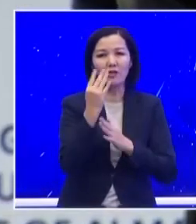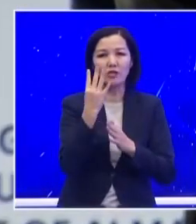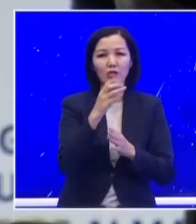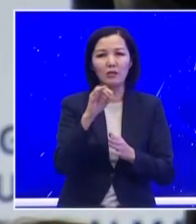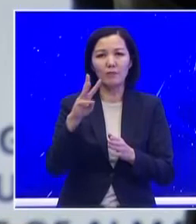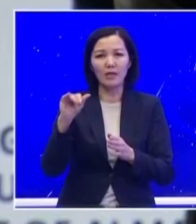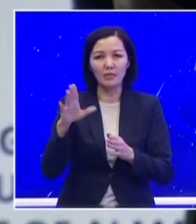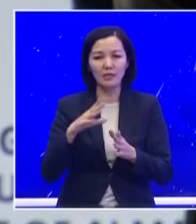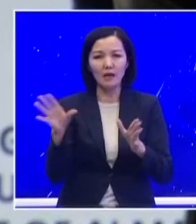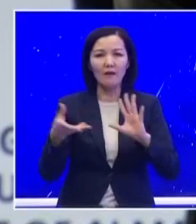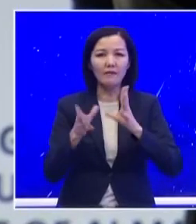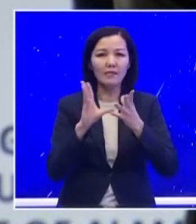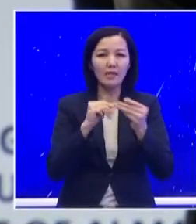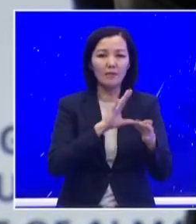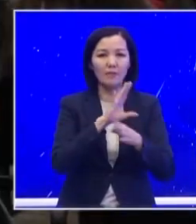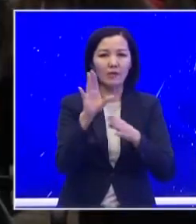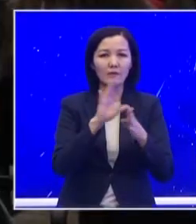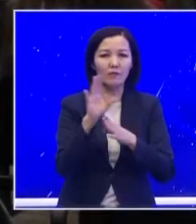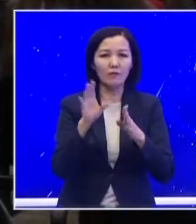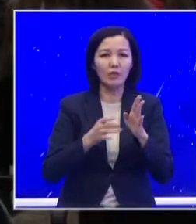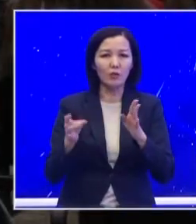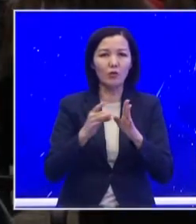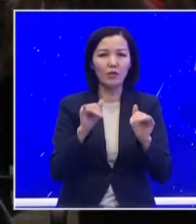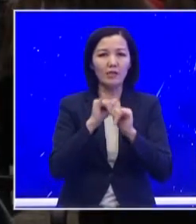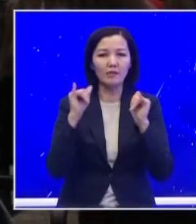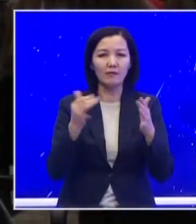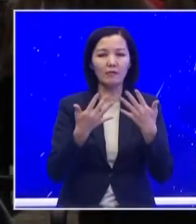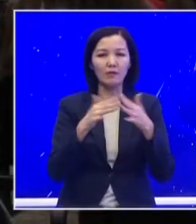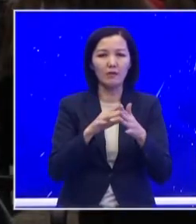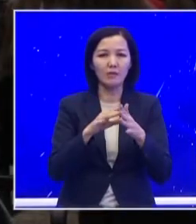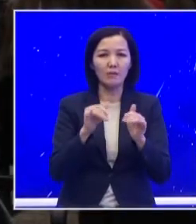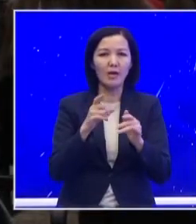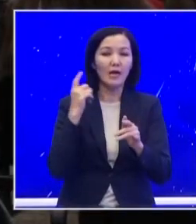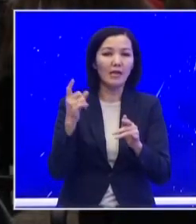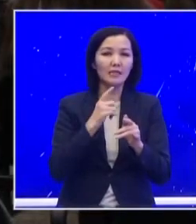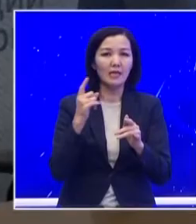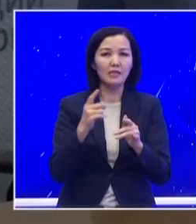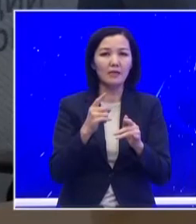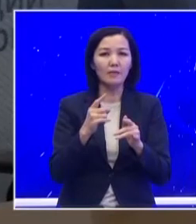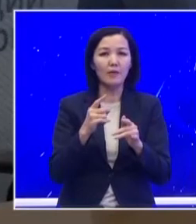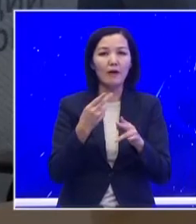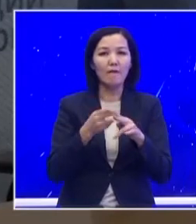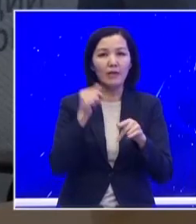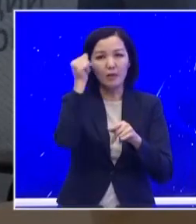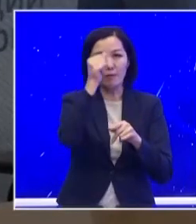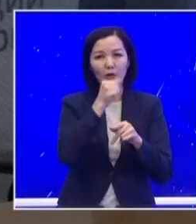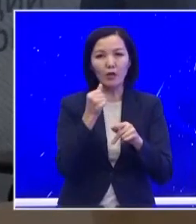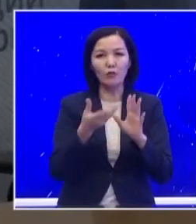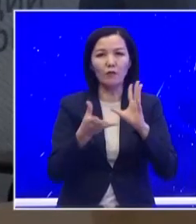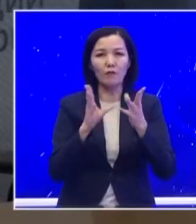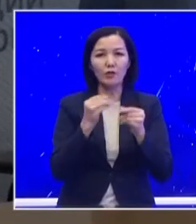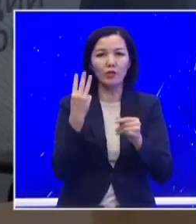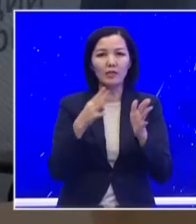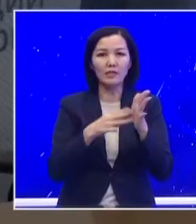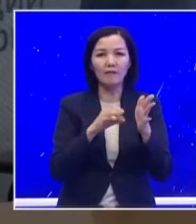4 миллиардов тенге. В целом объем произведенной продукции региона с развитым сельским хозяйством в уходящем году составил свыше